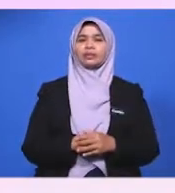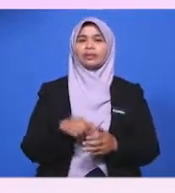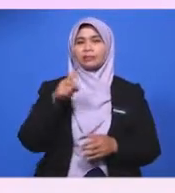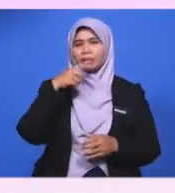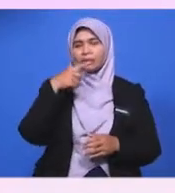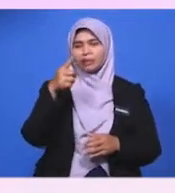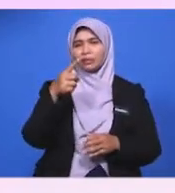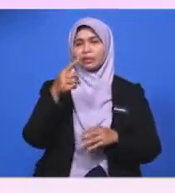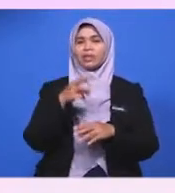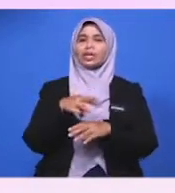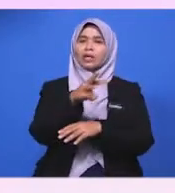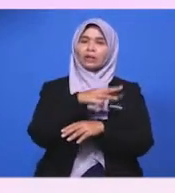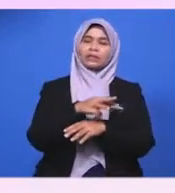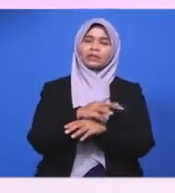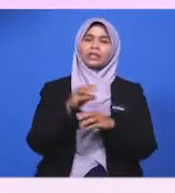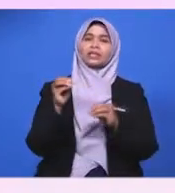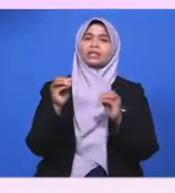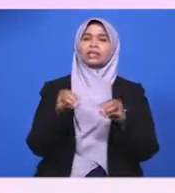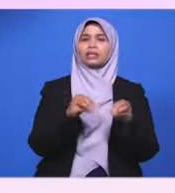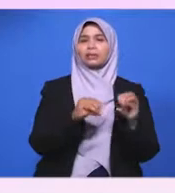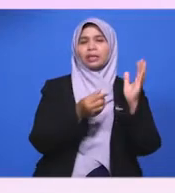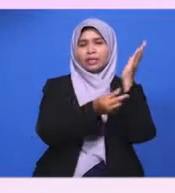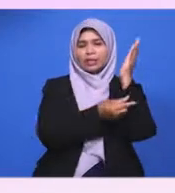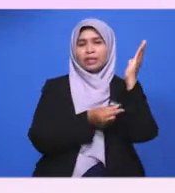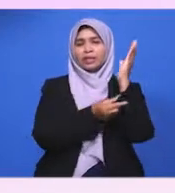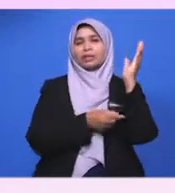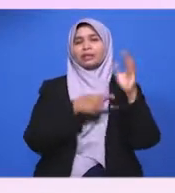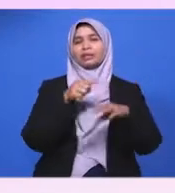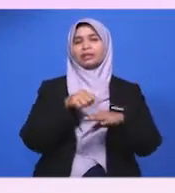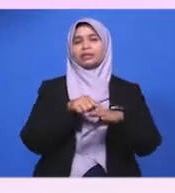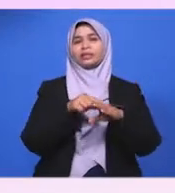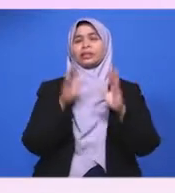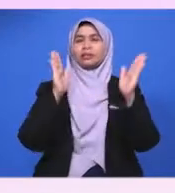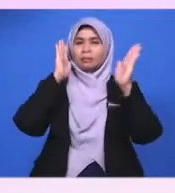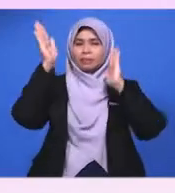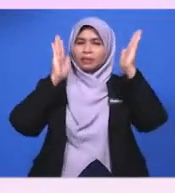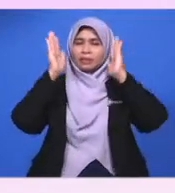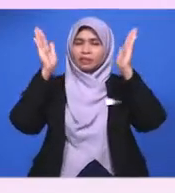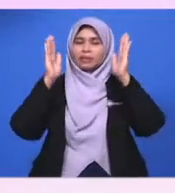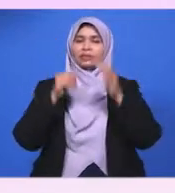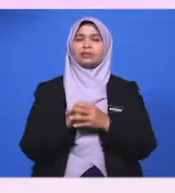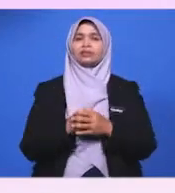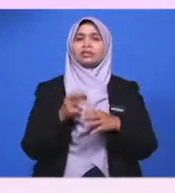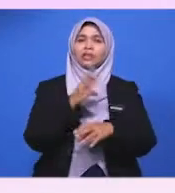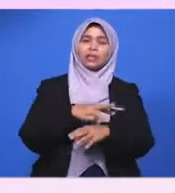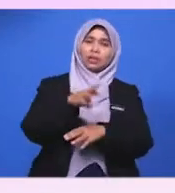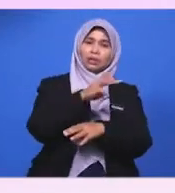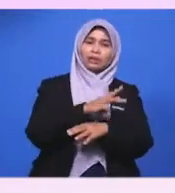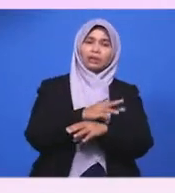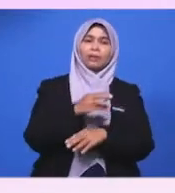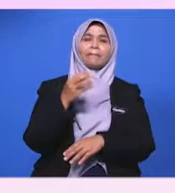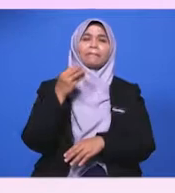Berikut merupakan kawasan tanaman getah di Malaysia. Di kawasan Ipoh,